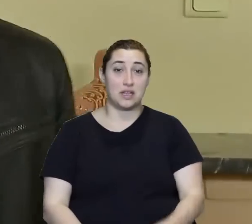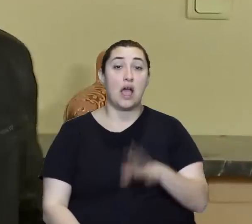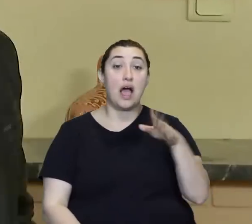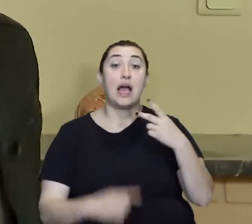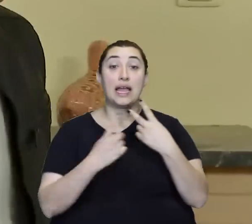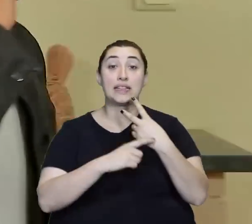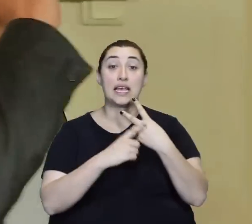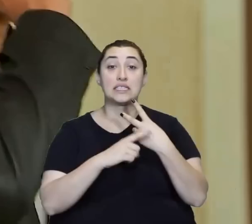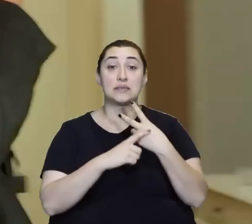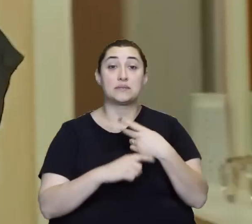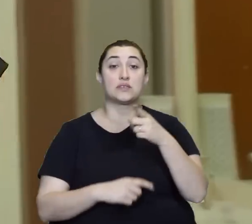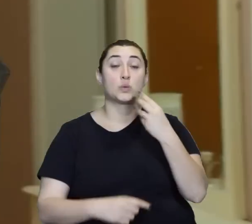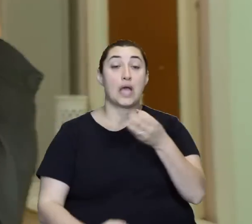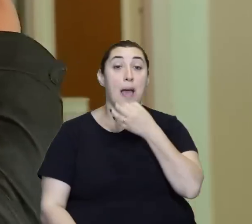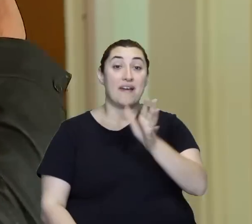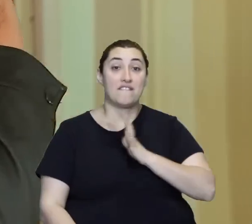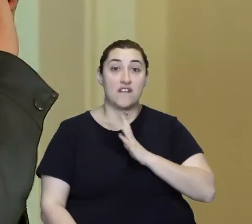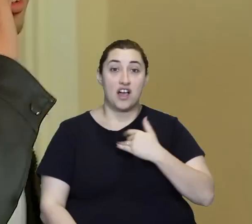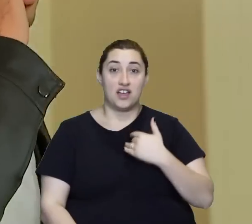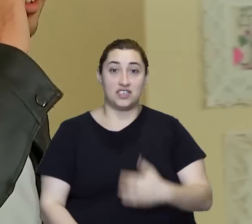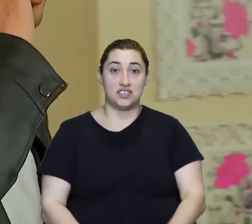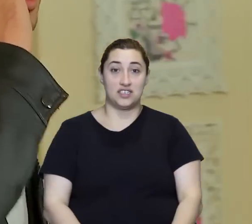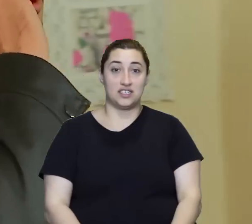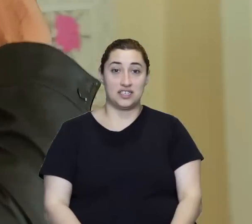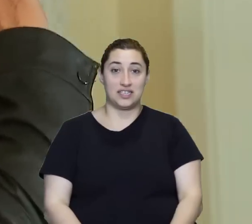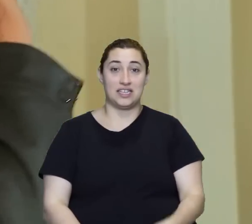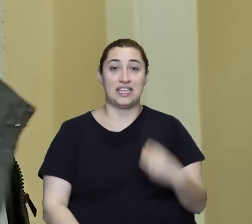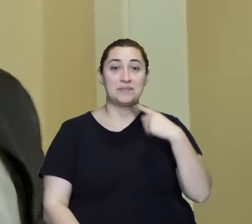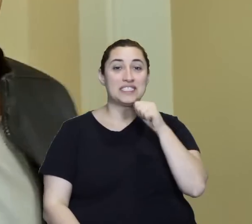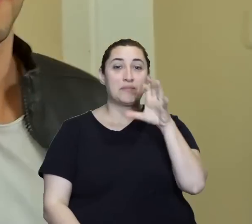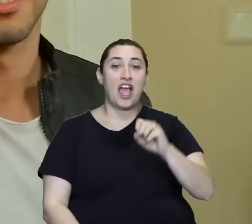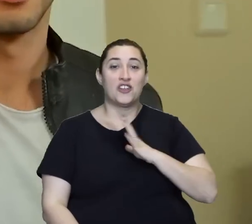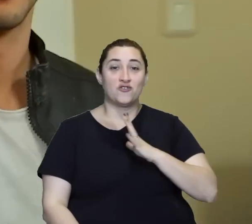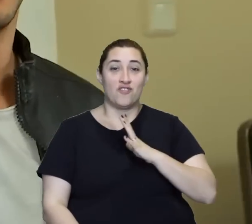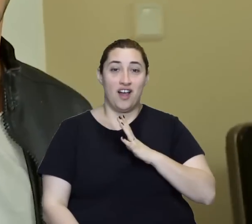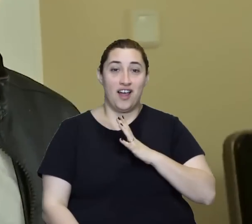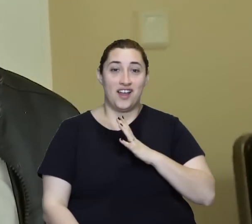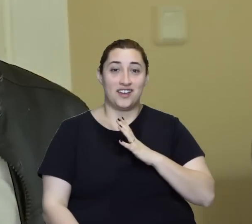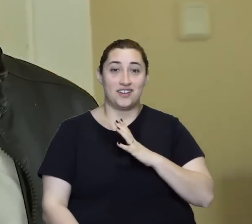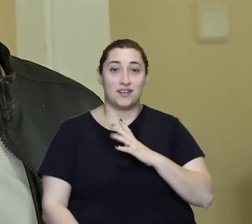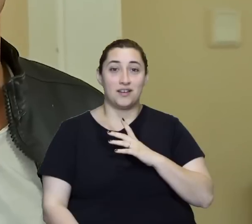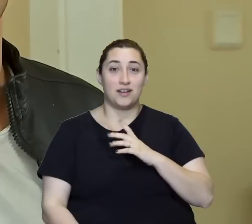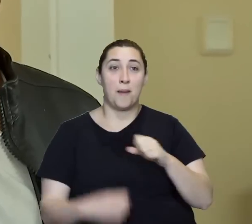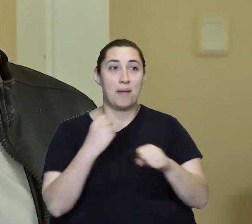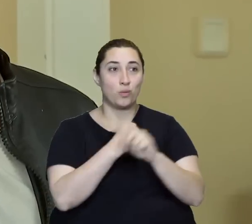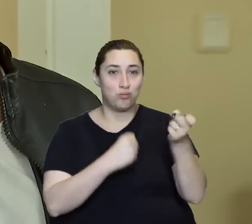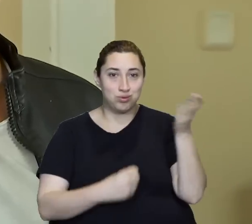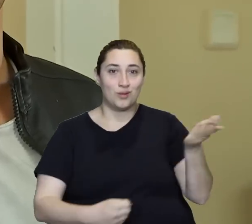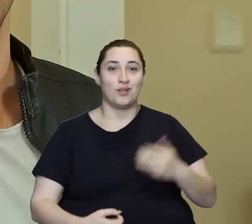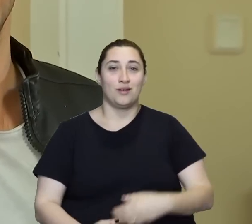Ha Yasemin, sana çok güzel bir haberim var. Yeni bir sipariş aldım. Hem de beton